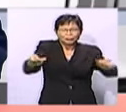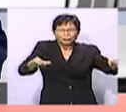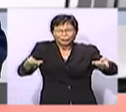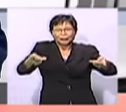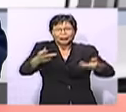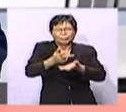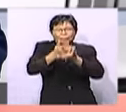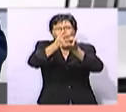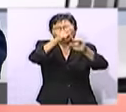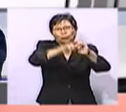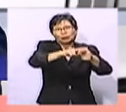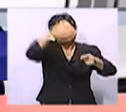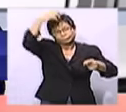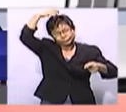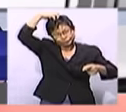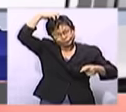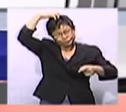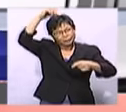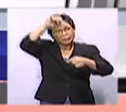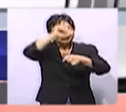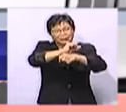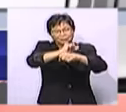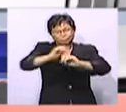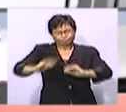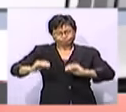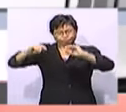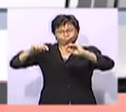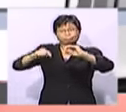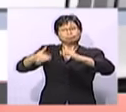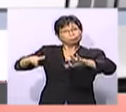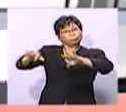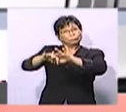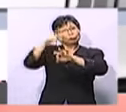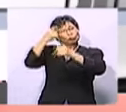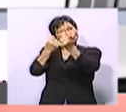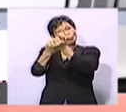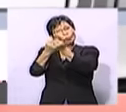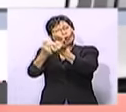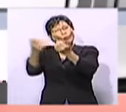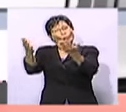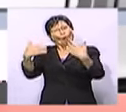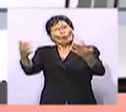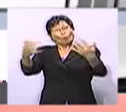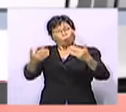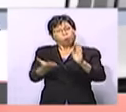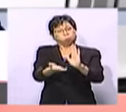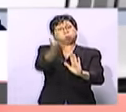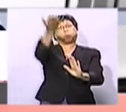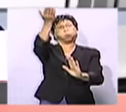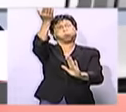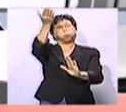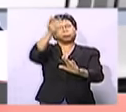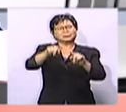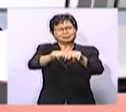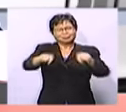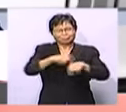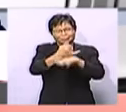di Pelabuhan Kelang, Selangor. Kerja naik taraf itu penting bagi menampung jumlah pelanggan yang semakin meningkat di kawasan perindustrian